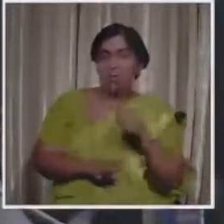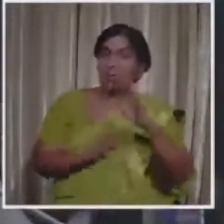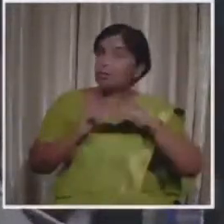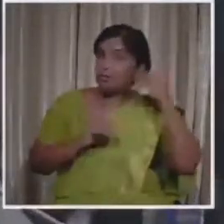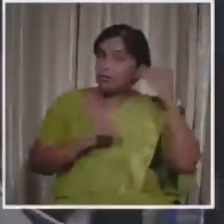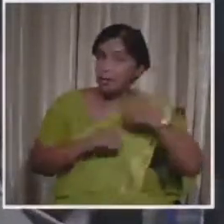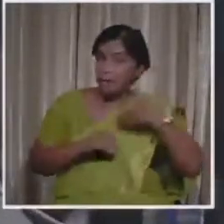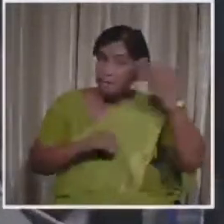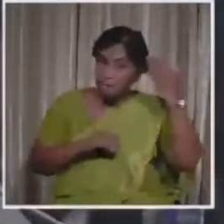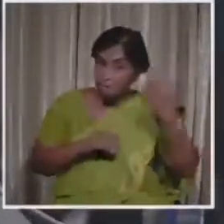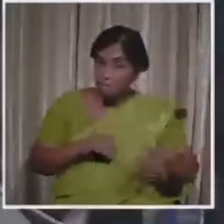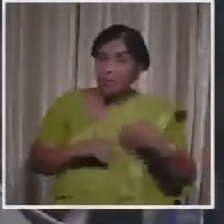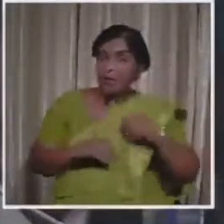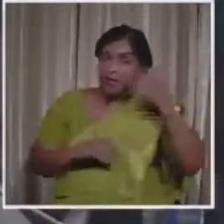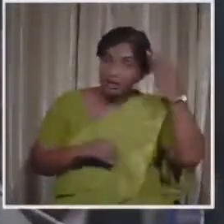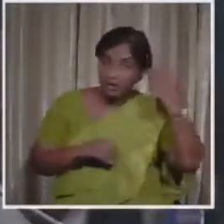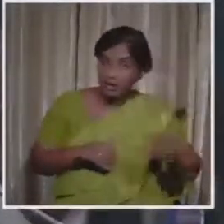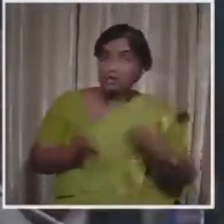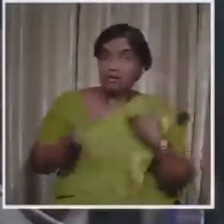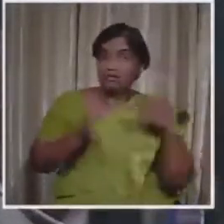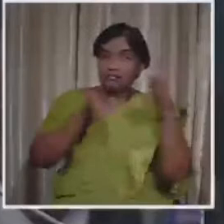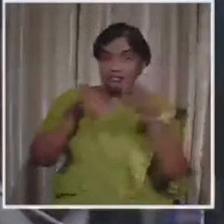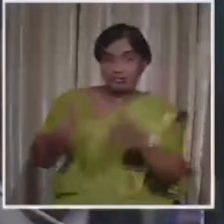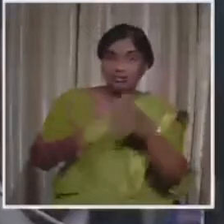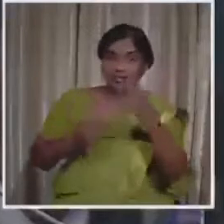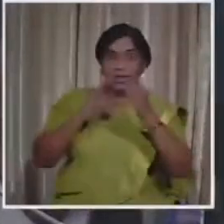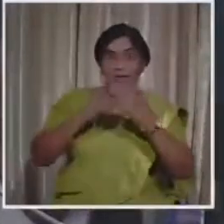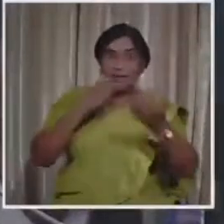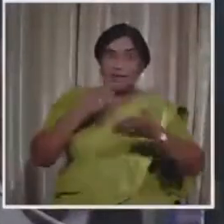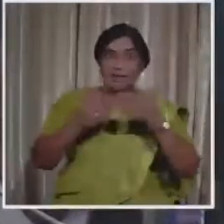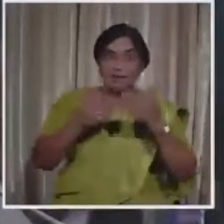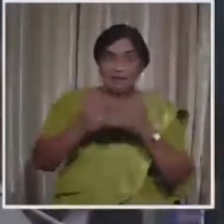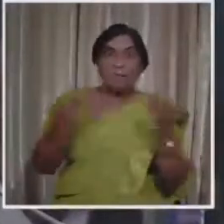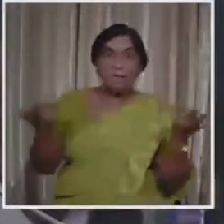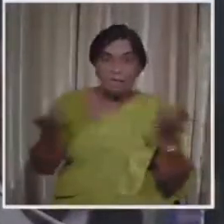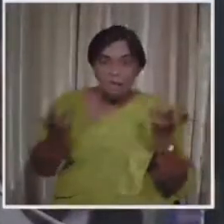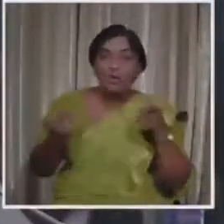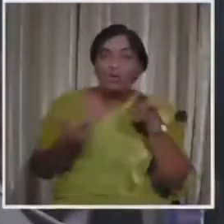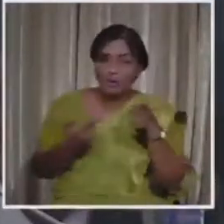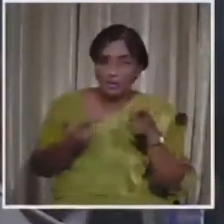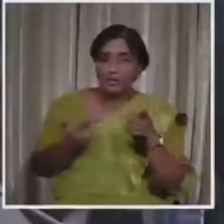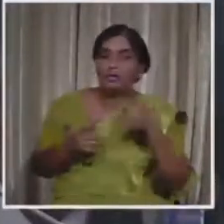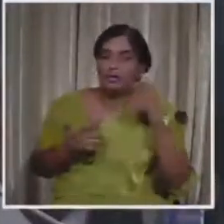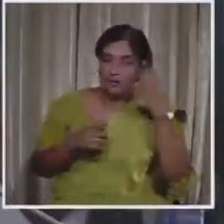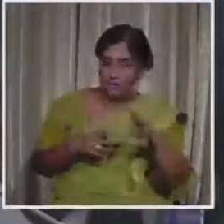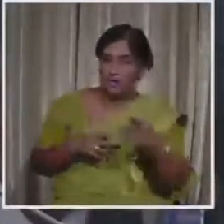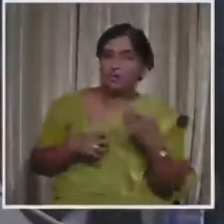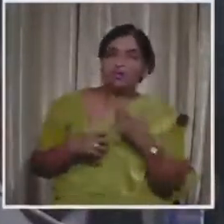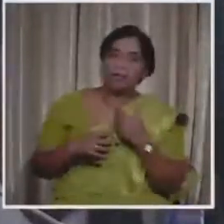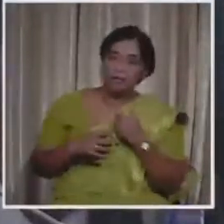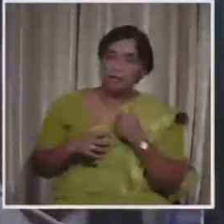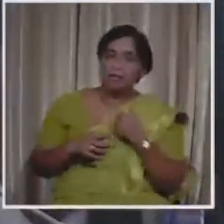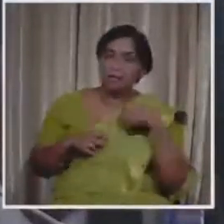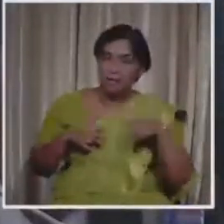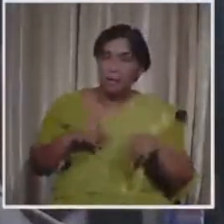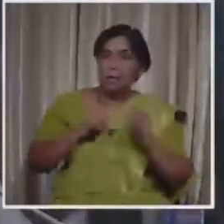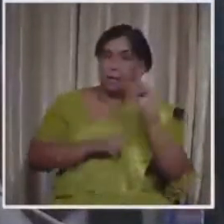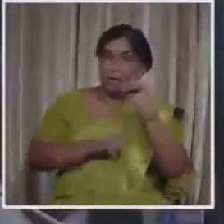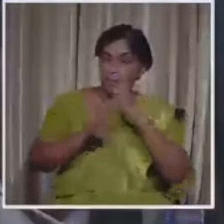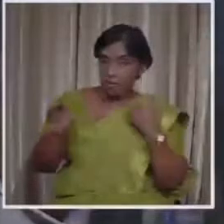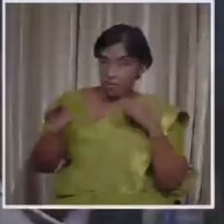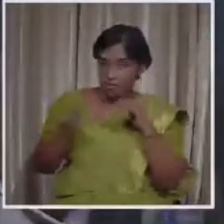හරි මම මැරුණම මගේ මිනිය තියාගන්න තැනක් උඹට හදාගන්න බැරි වුණා නේද කියලා. ඒක නිසා ගරු කතානායකතුමනි මම මේ පාර්ලිමේන්තුවට